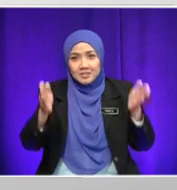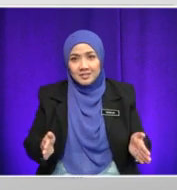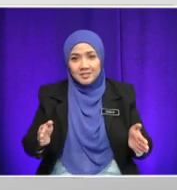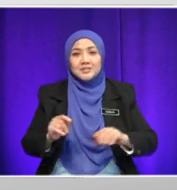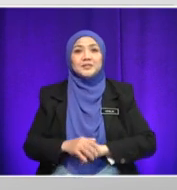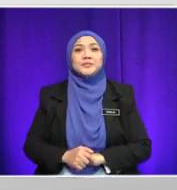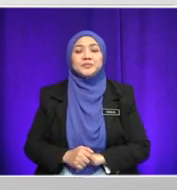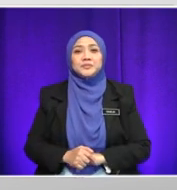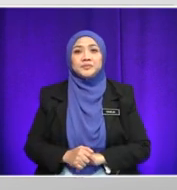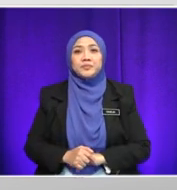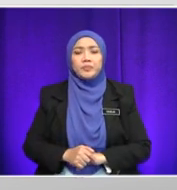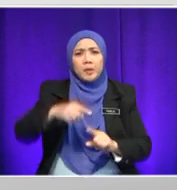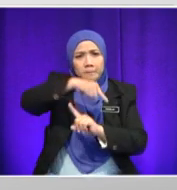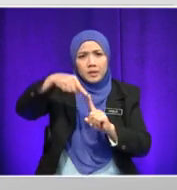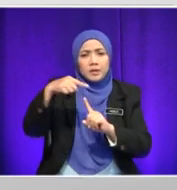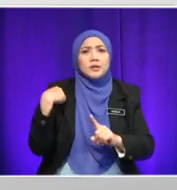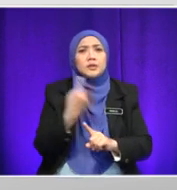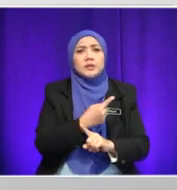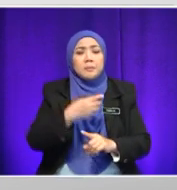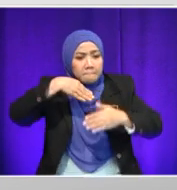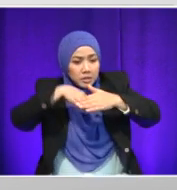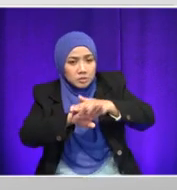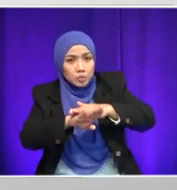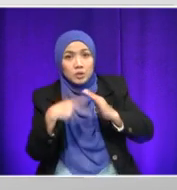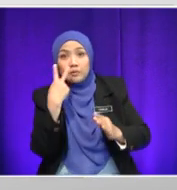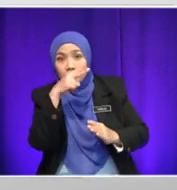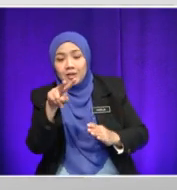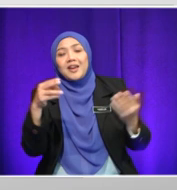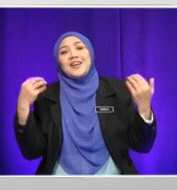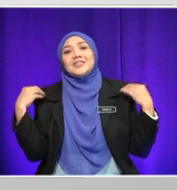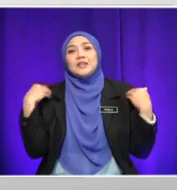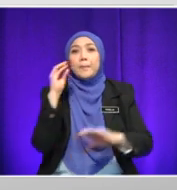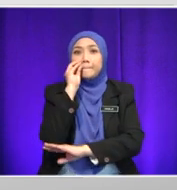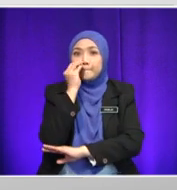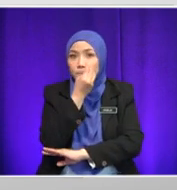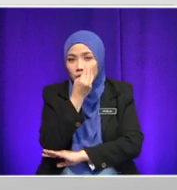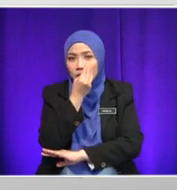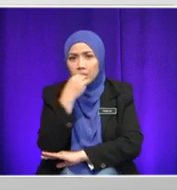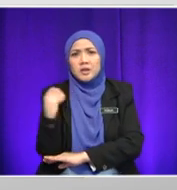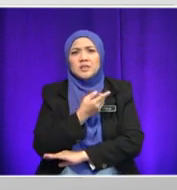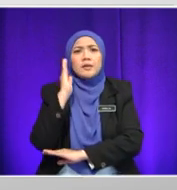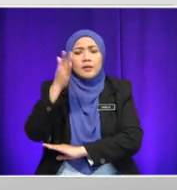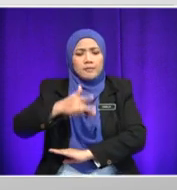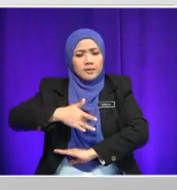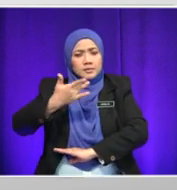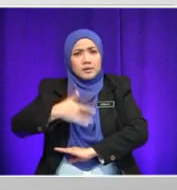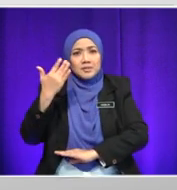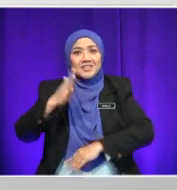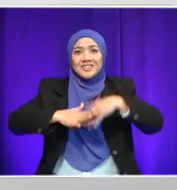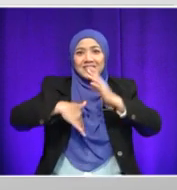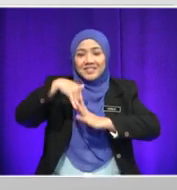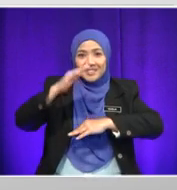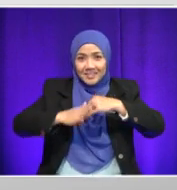jadi apabila kita masuk saja kita akan lihat Ada gubahan bunga kita akan lebih rasa selesa dan cakep kita lebih gembiralah